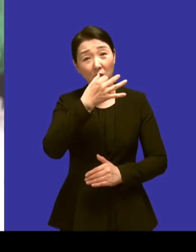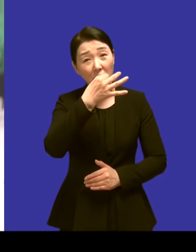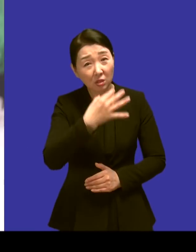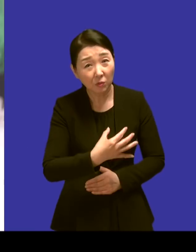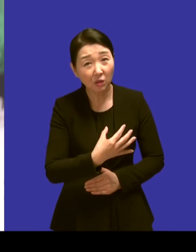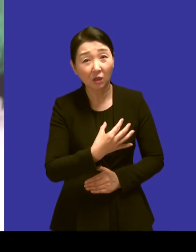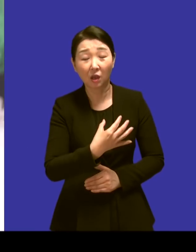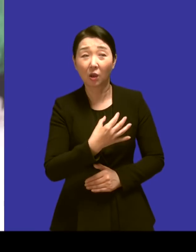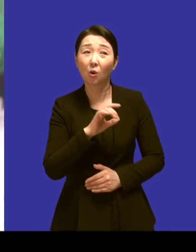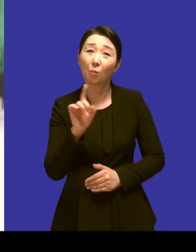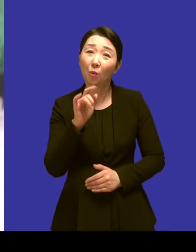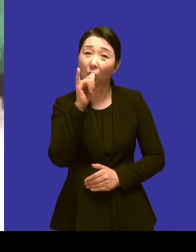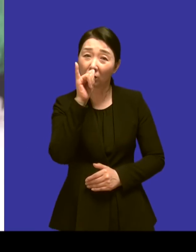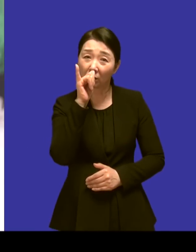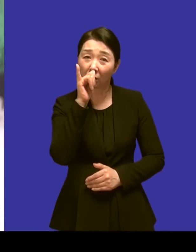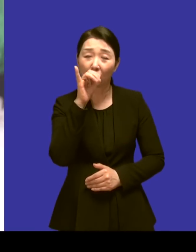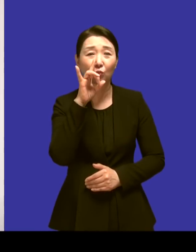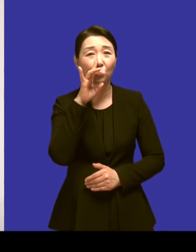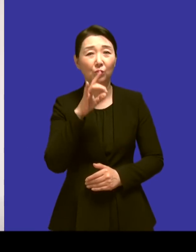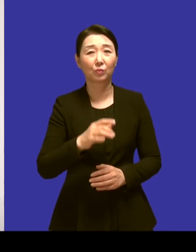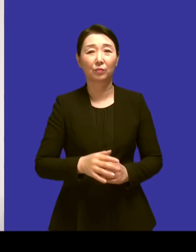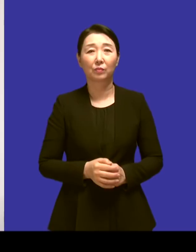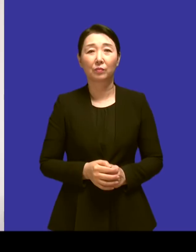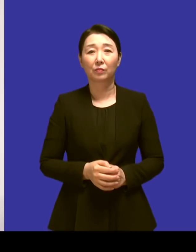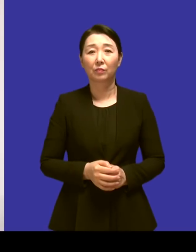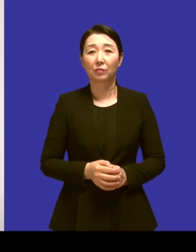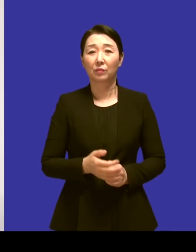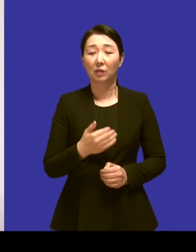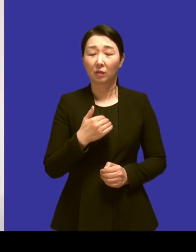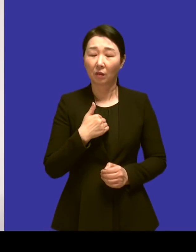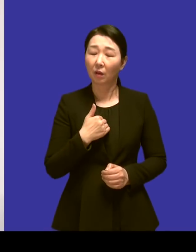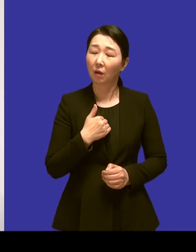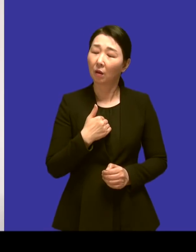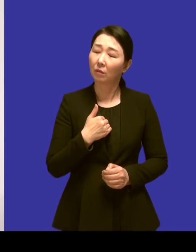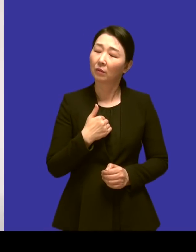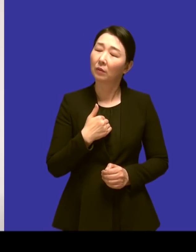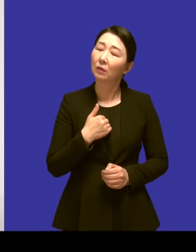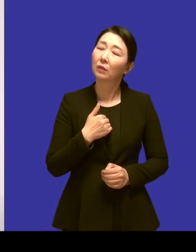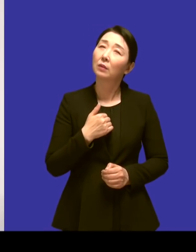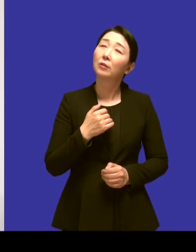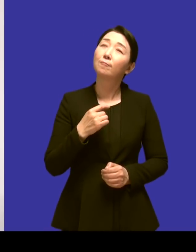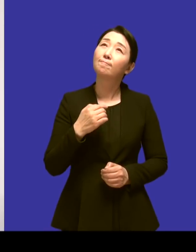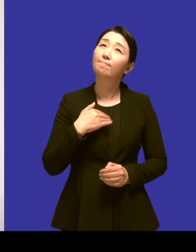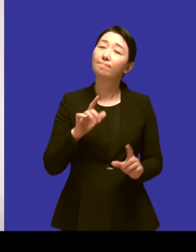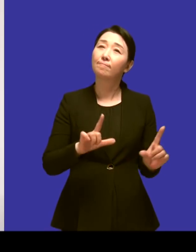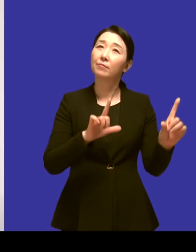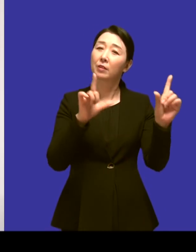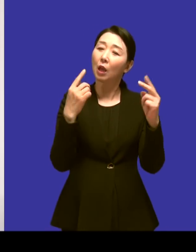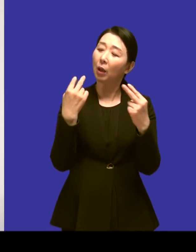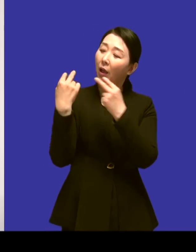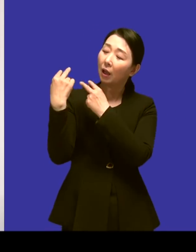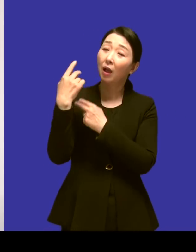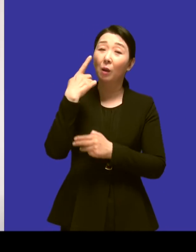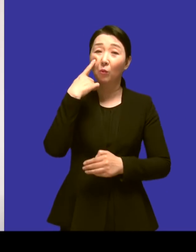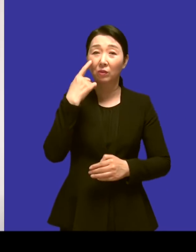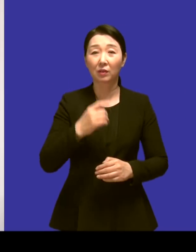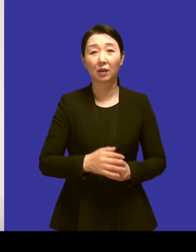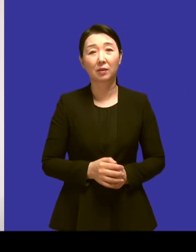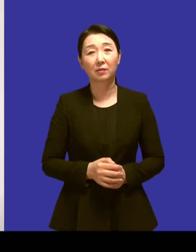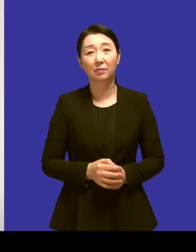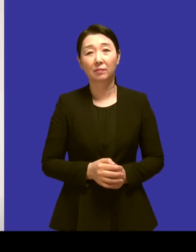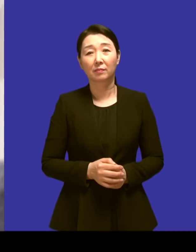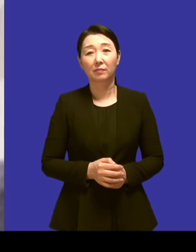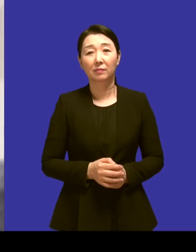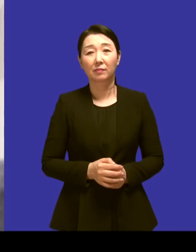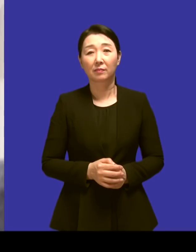힘들게 하셨던 뭔가가 있었는지 궁금해요. 제가 이제 돌이켜서 저의 삶을 돌아봤을 때 생각을